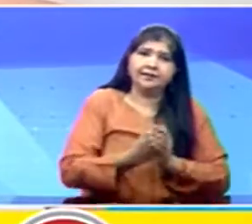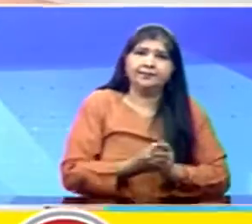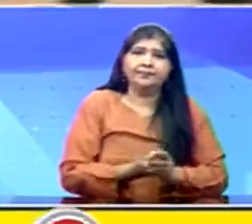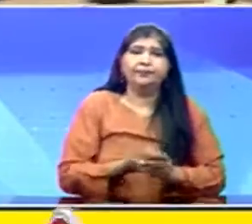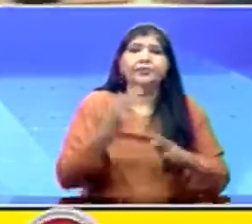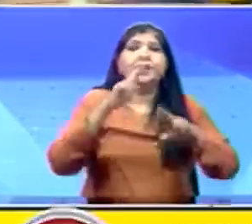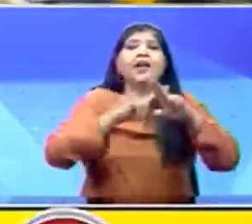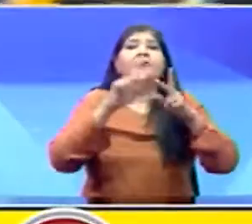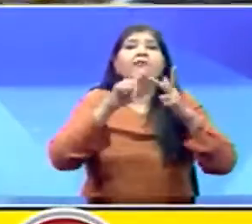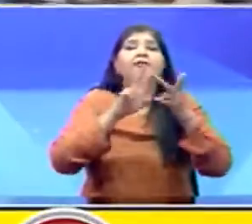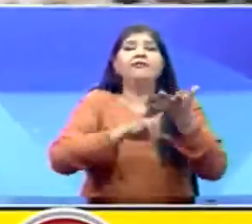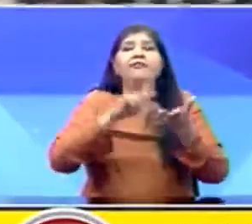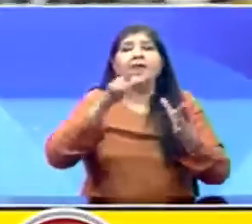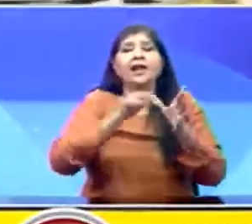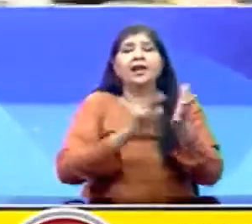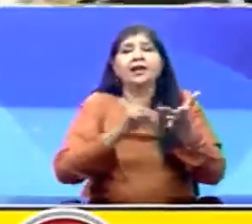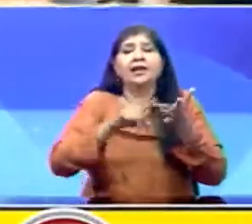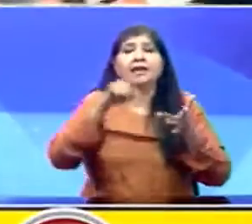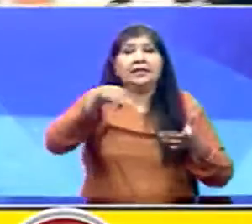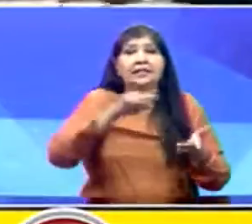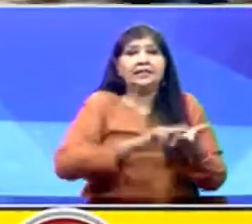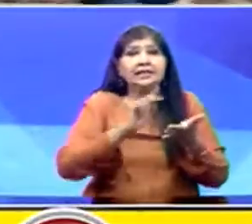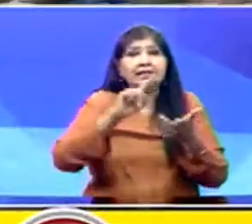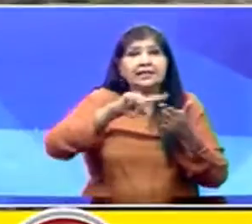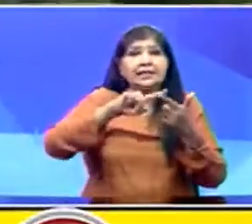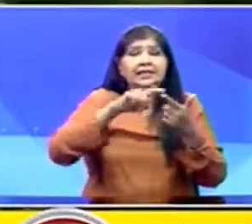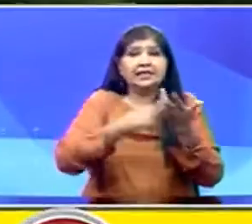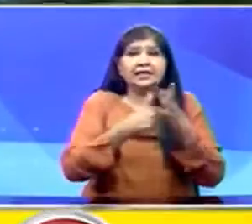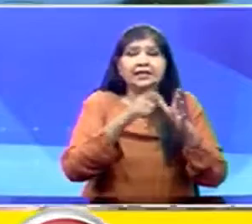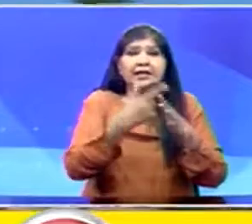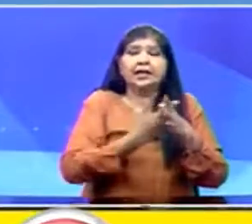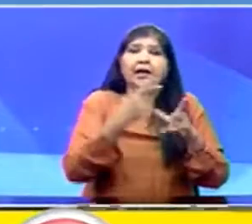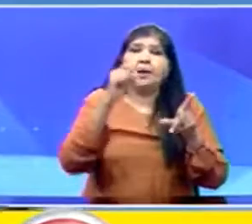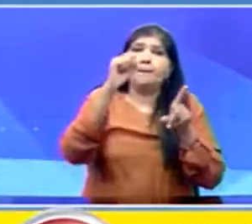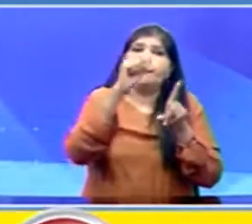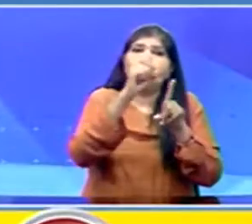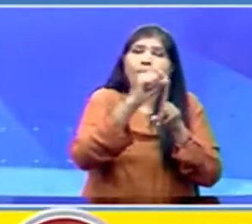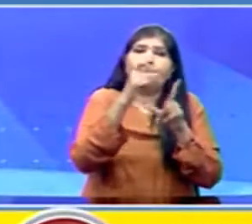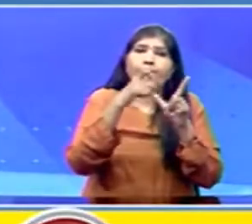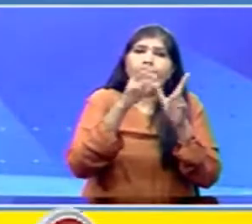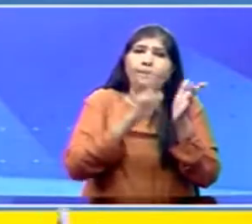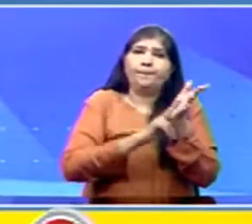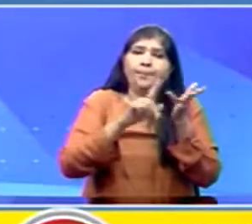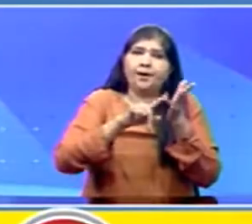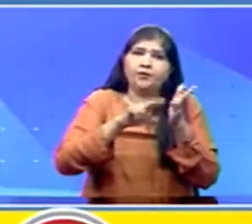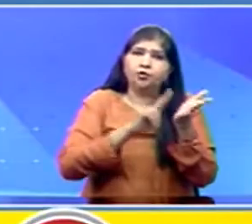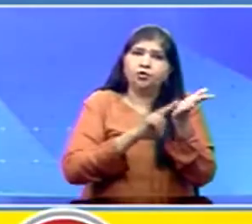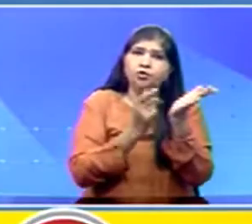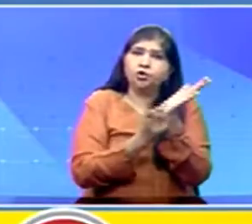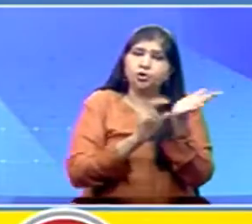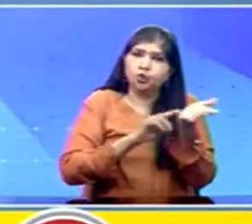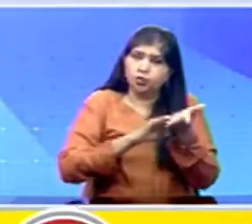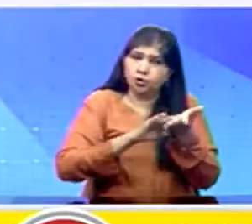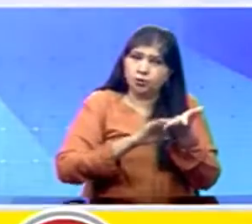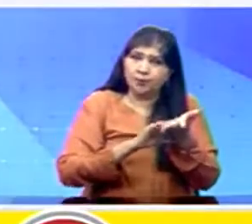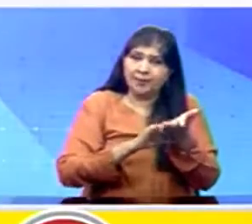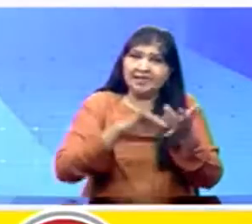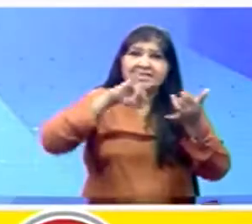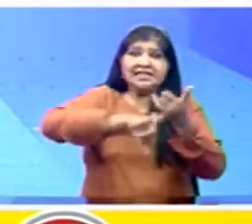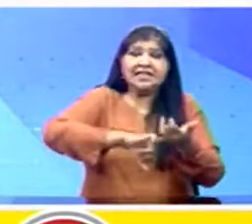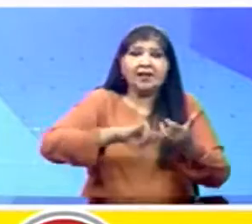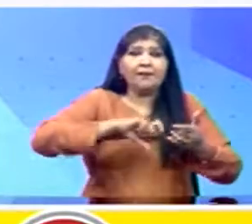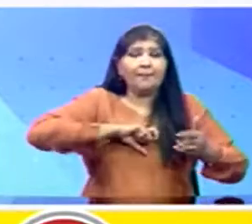फिन्लेंड में निरज ने पावो नुर्मी गेम्स में सिल्वर जीता यही नहीं